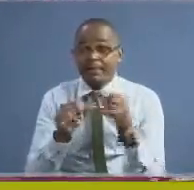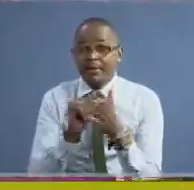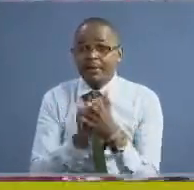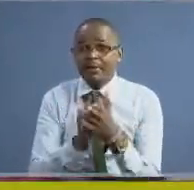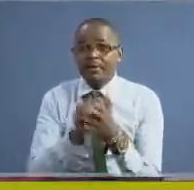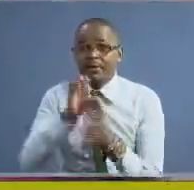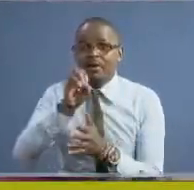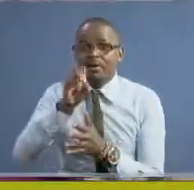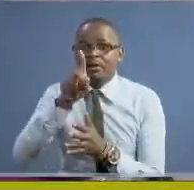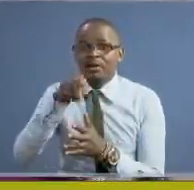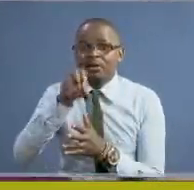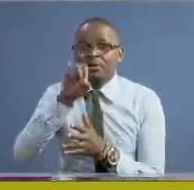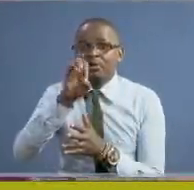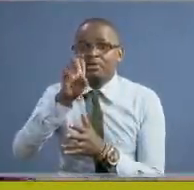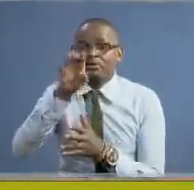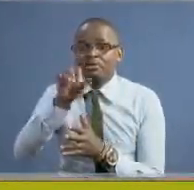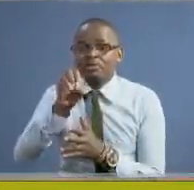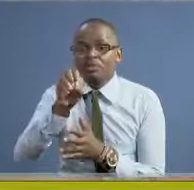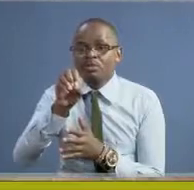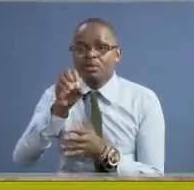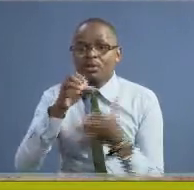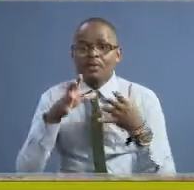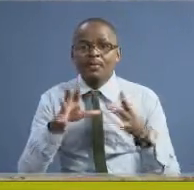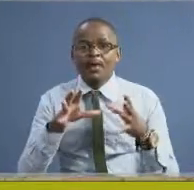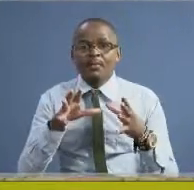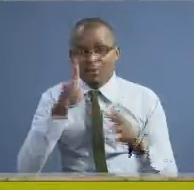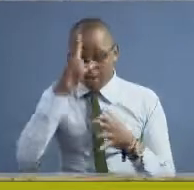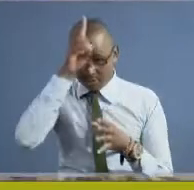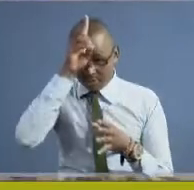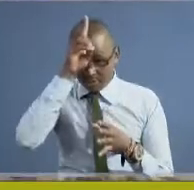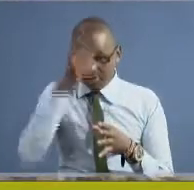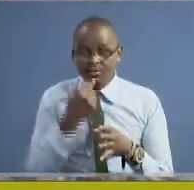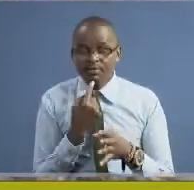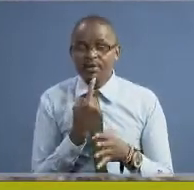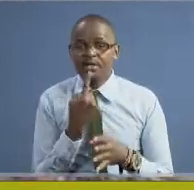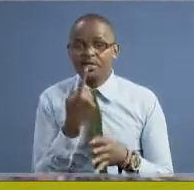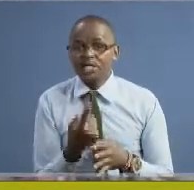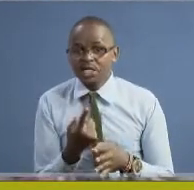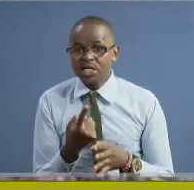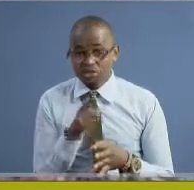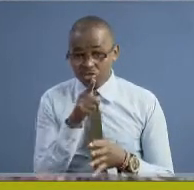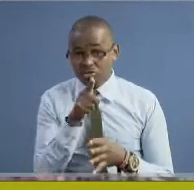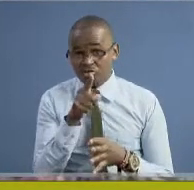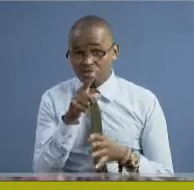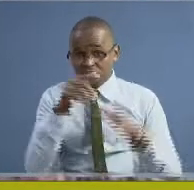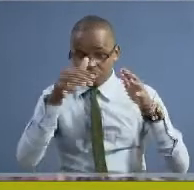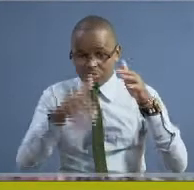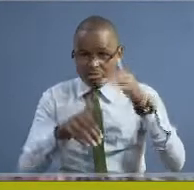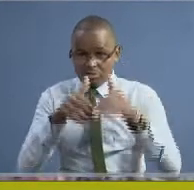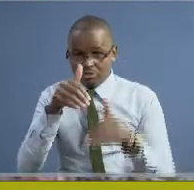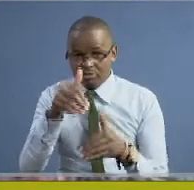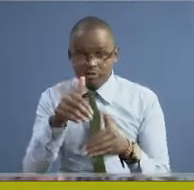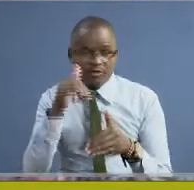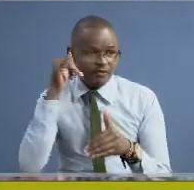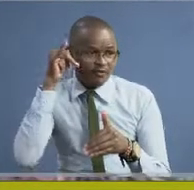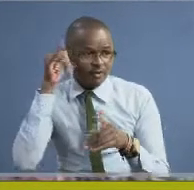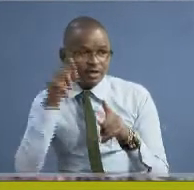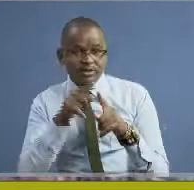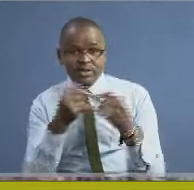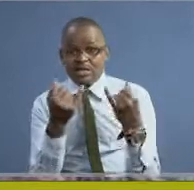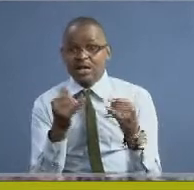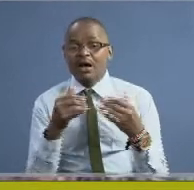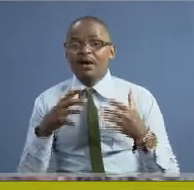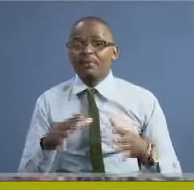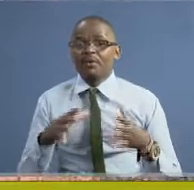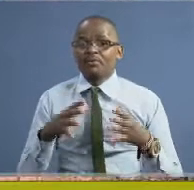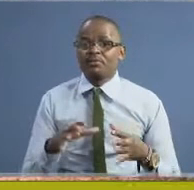Patrick Opio na Frederick Otieno ambao ni wakazi wa kijiji hicho wamesema kwamba wanyama hao wameshambulia mifugo wao na kwa sasa wakazi